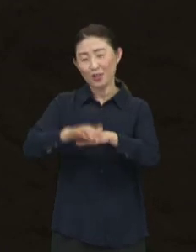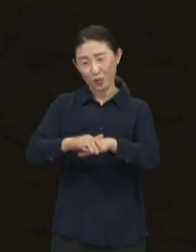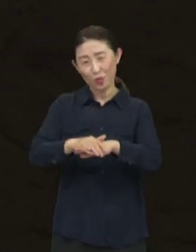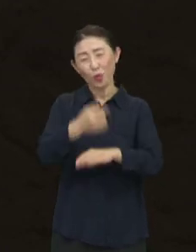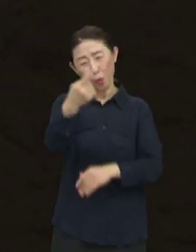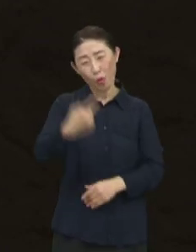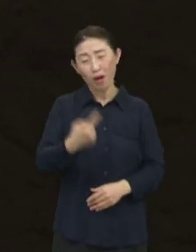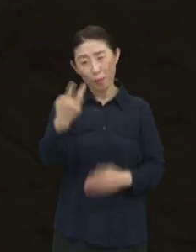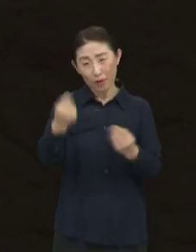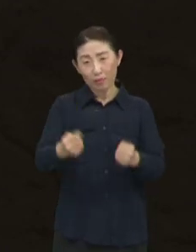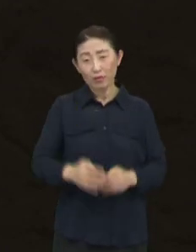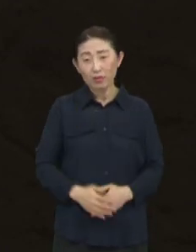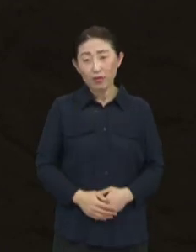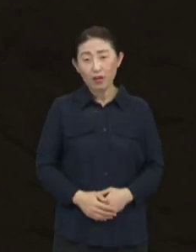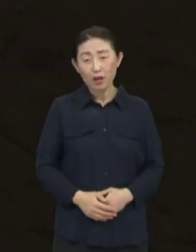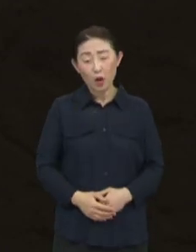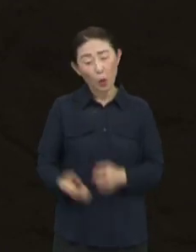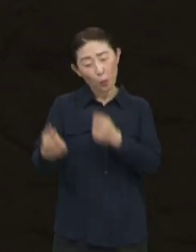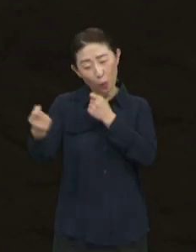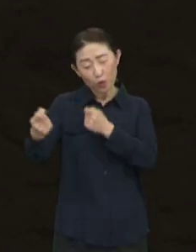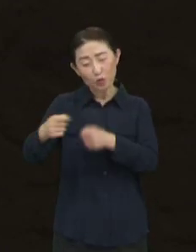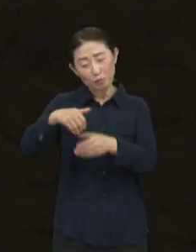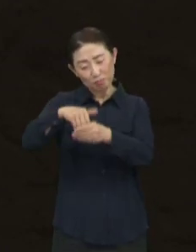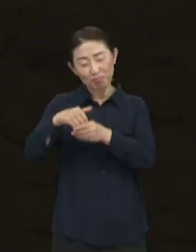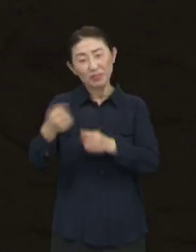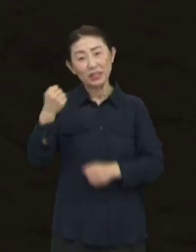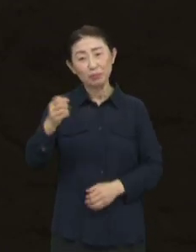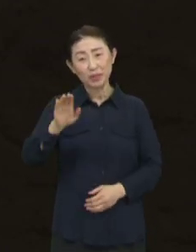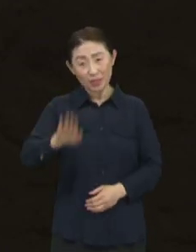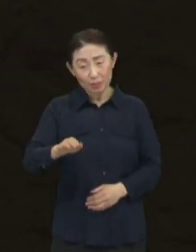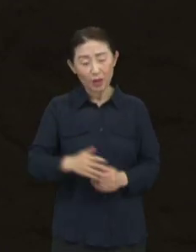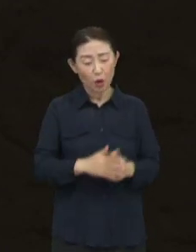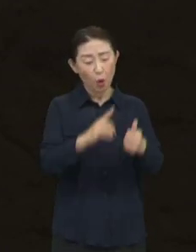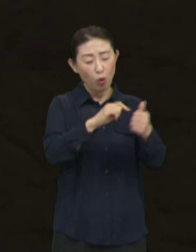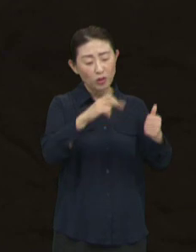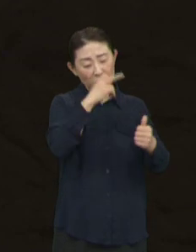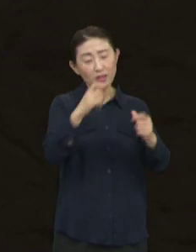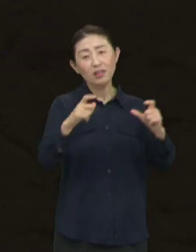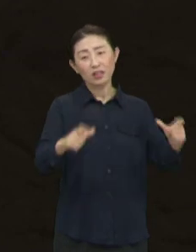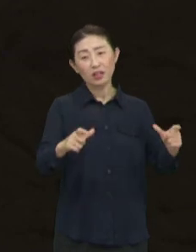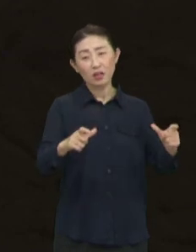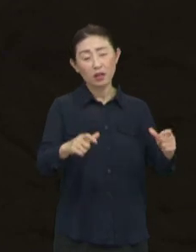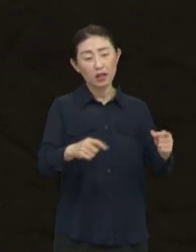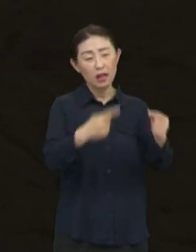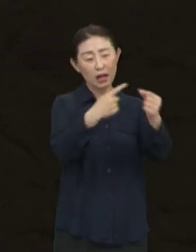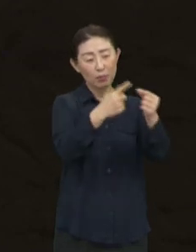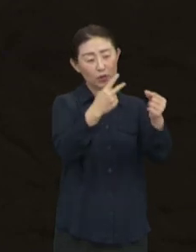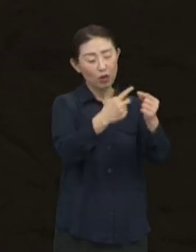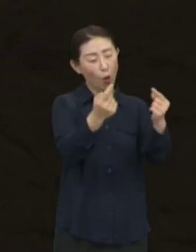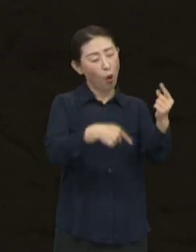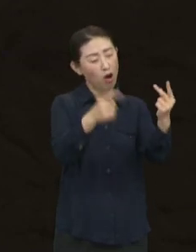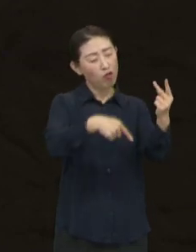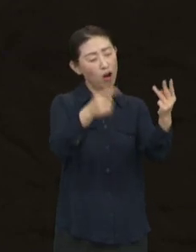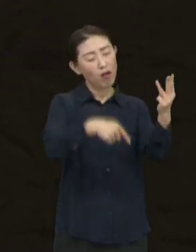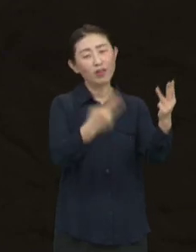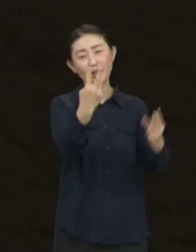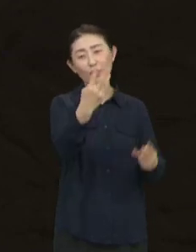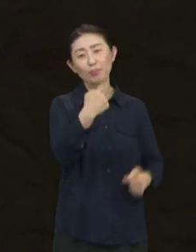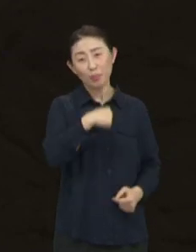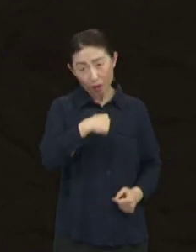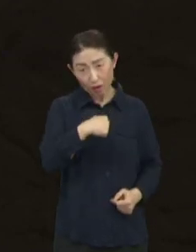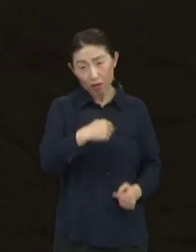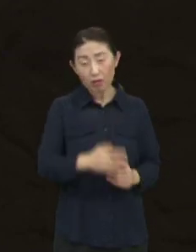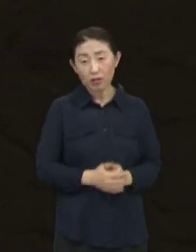집중됐습니다. 보수 텃밭이지만 초박빙 구도인 홍성 예산은 세 차례를 찾아 화력을 쏟아부었고